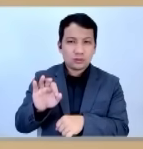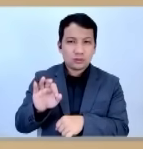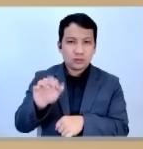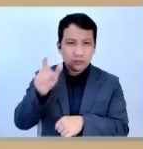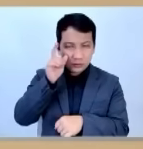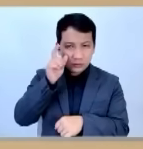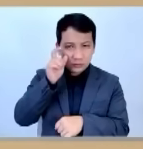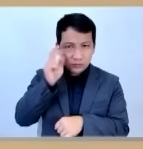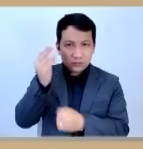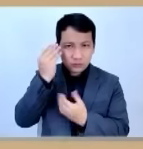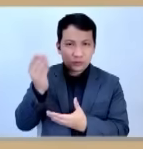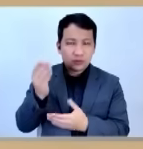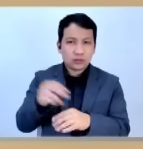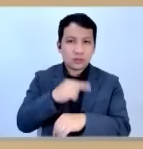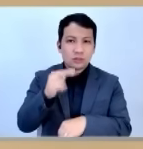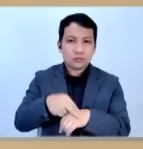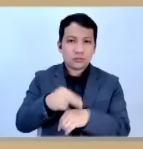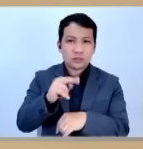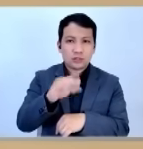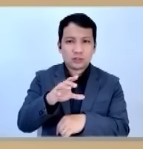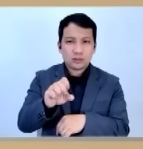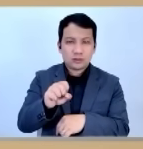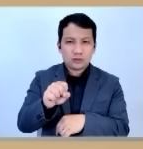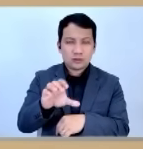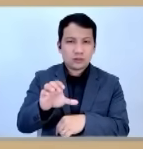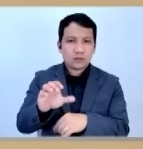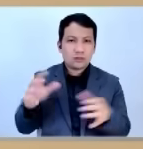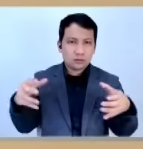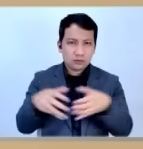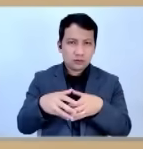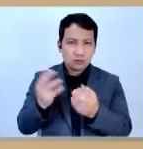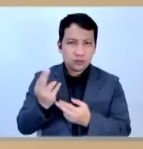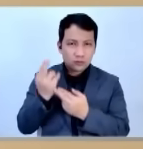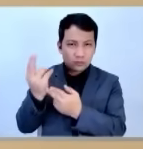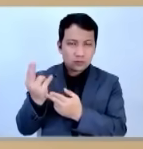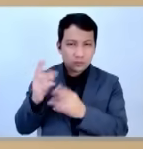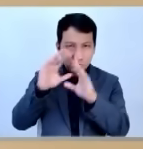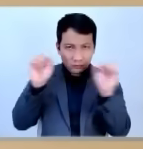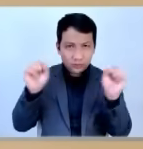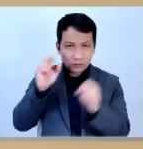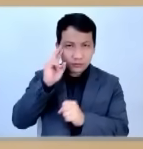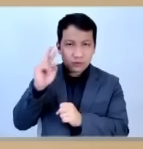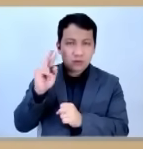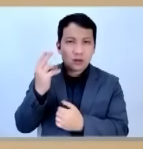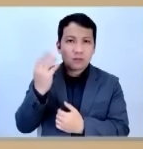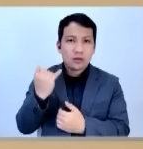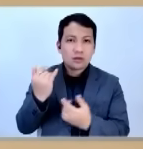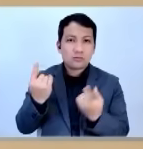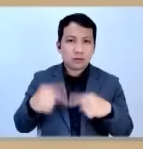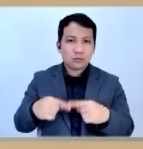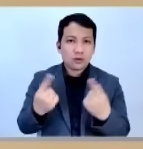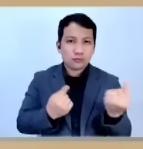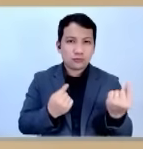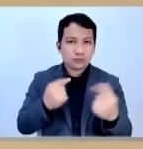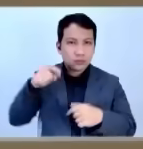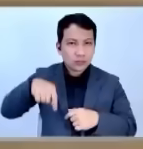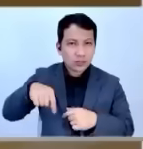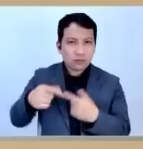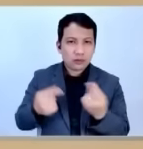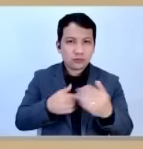at sa National Security Council para bumuo ng rekomendasyon kay Pangulong Bongbong Marcos kung ano ang ating susunod na